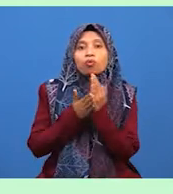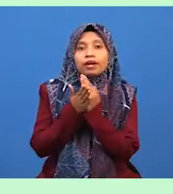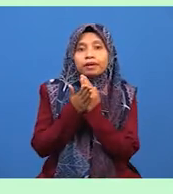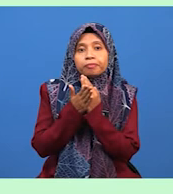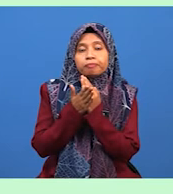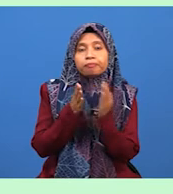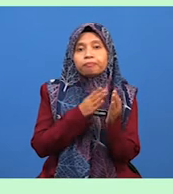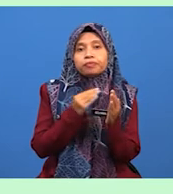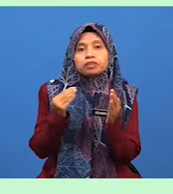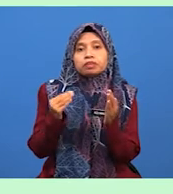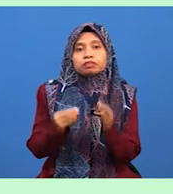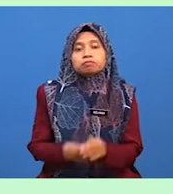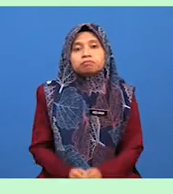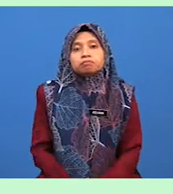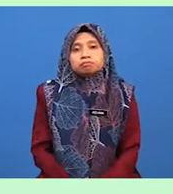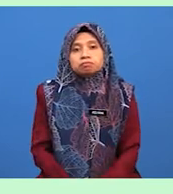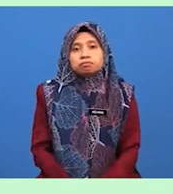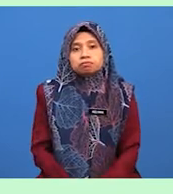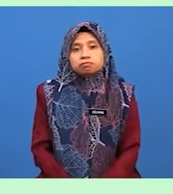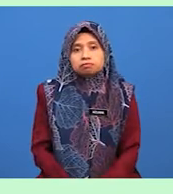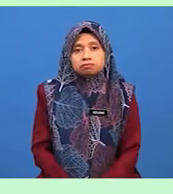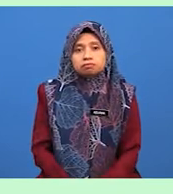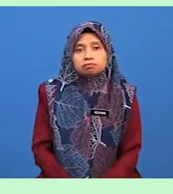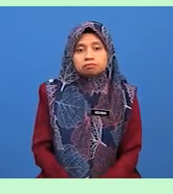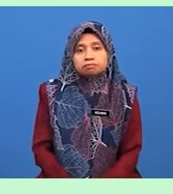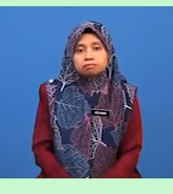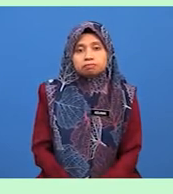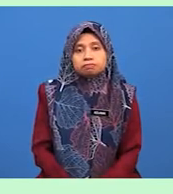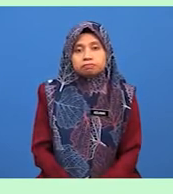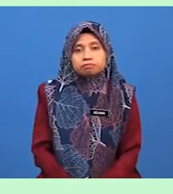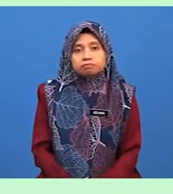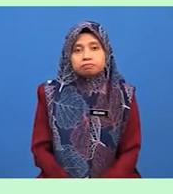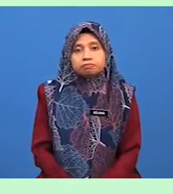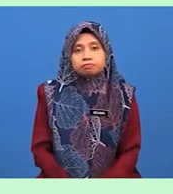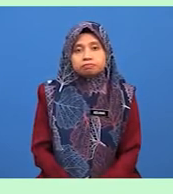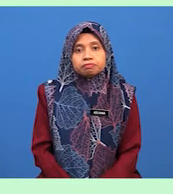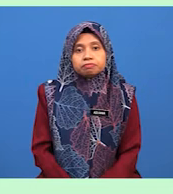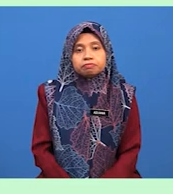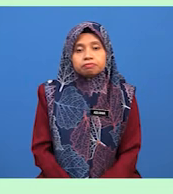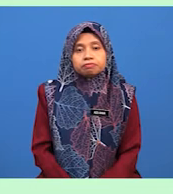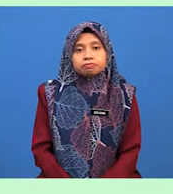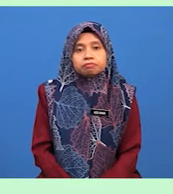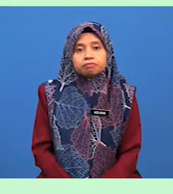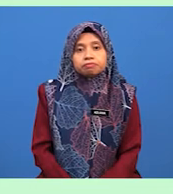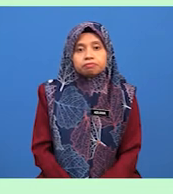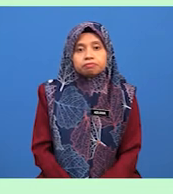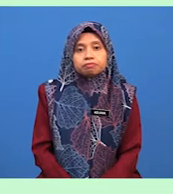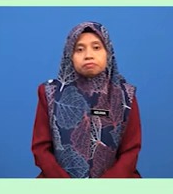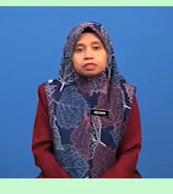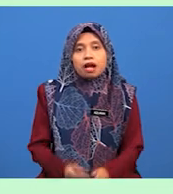oleh. Dan kata sendi nama yang terakhir untuk melengkapkan peta buih itu